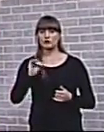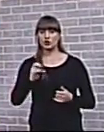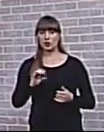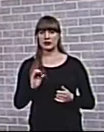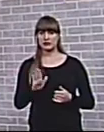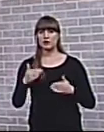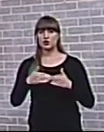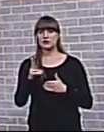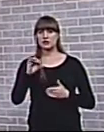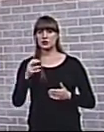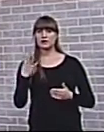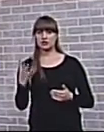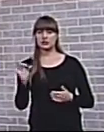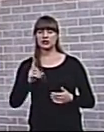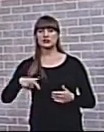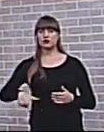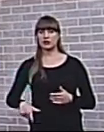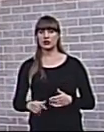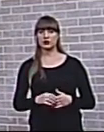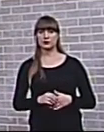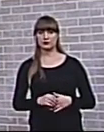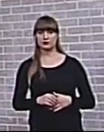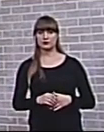Рябжанова, Руслан Хамчиев, Дон-24, Ростов-на-Дону.